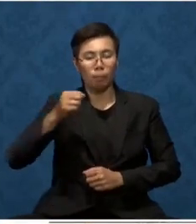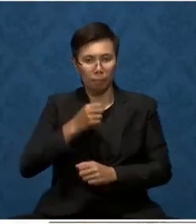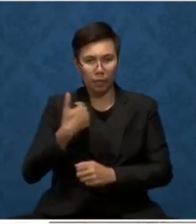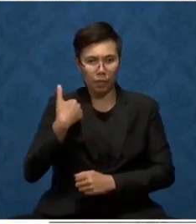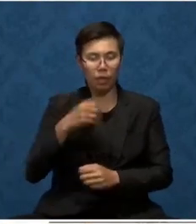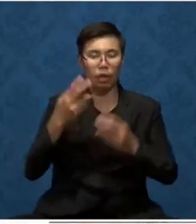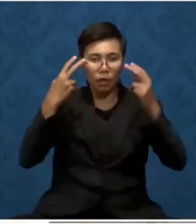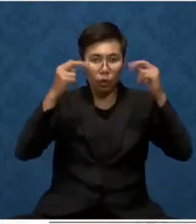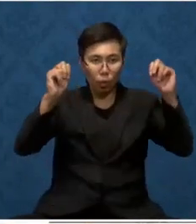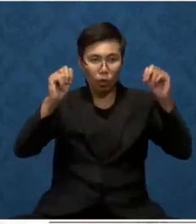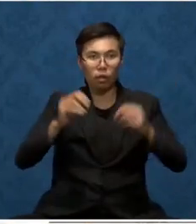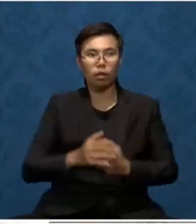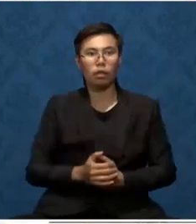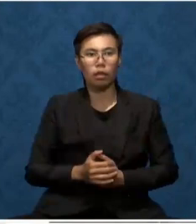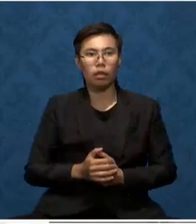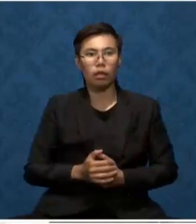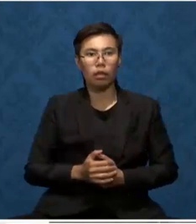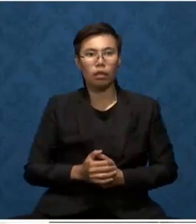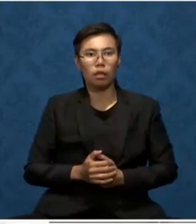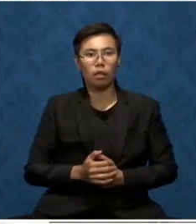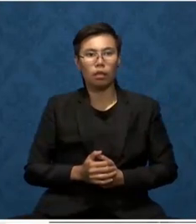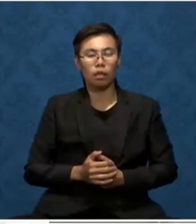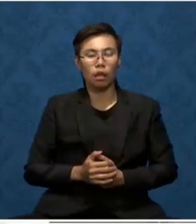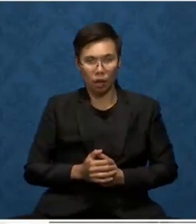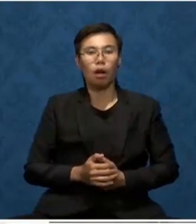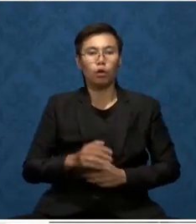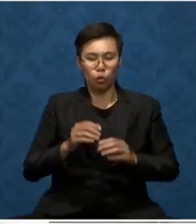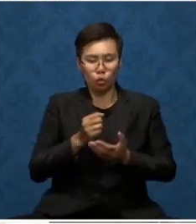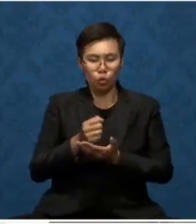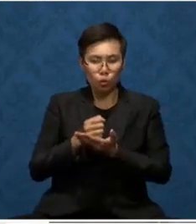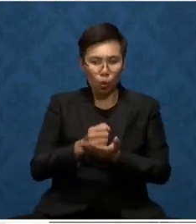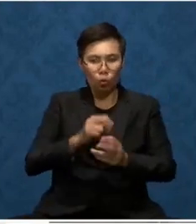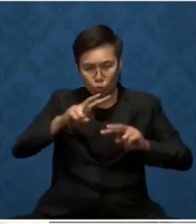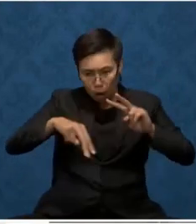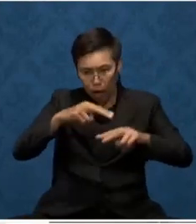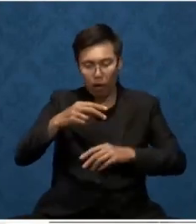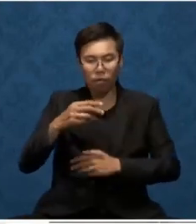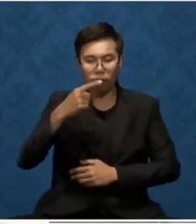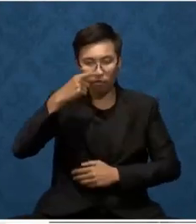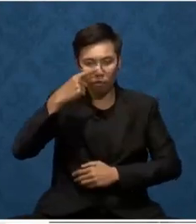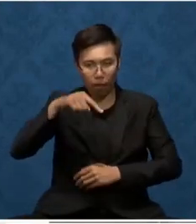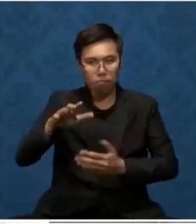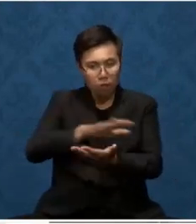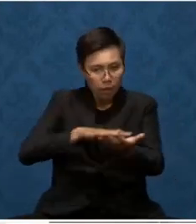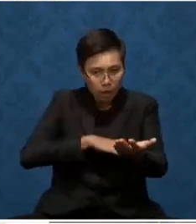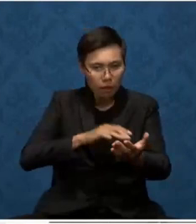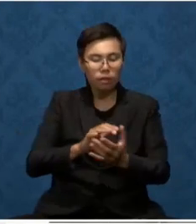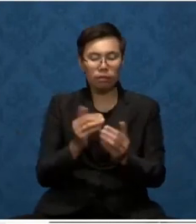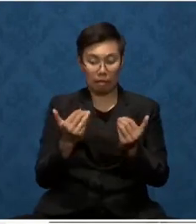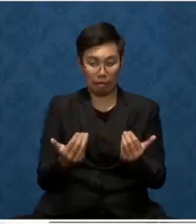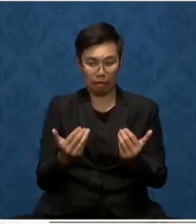ซึ่งเรามีความสัมพันธ์ที่จะไปพอได้อ่านประเทศนี่คือรัฐสภาได้รับภารกิจ